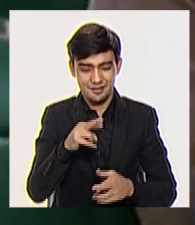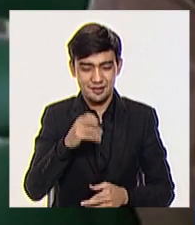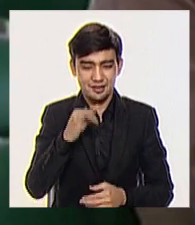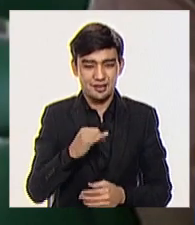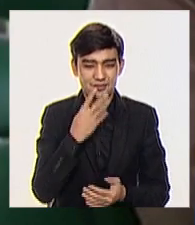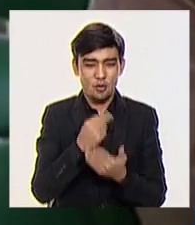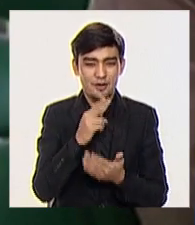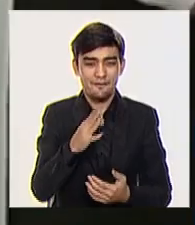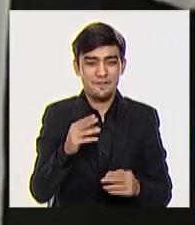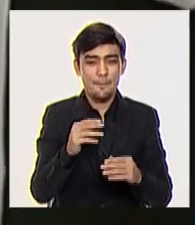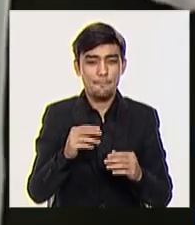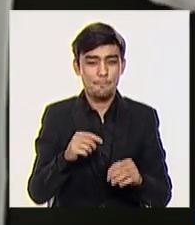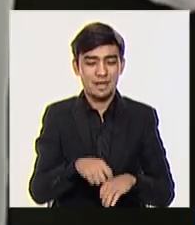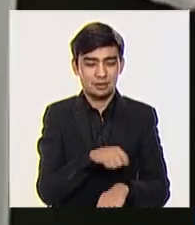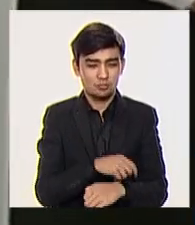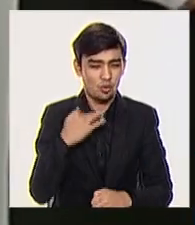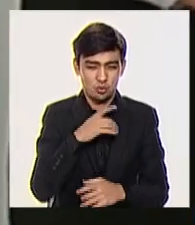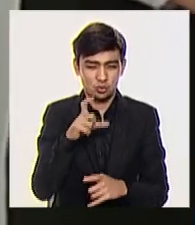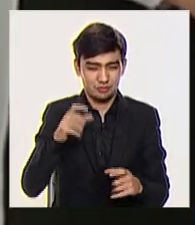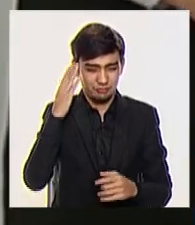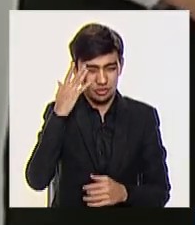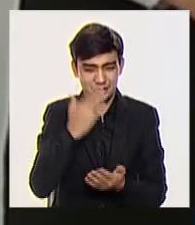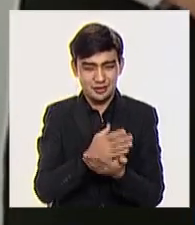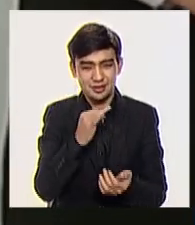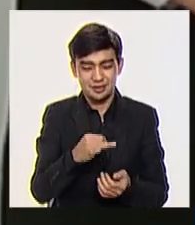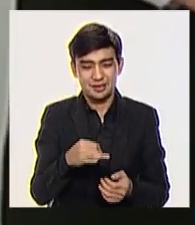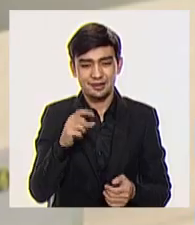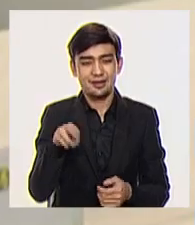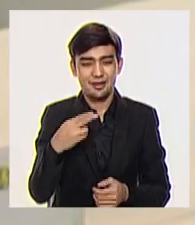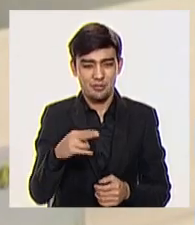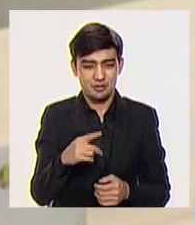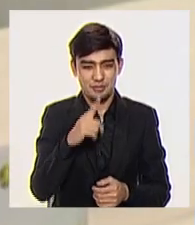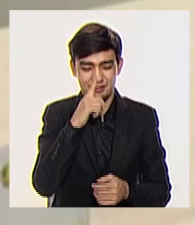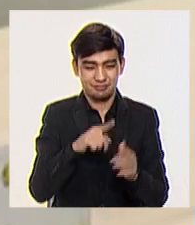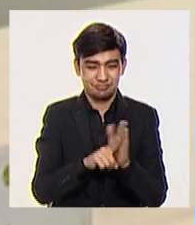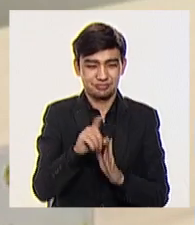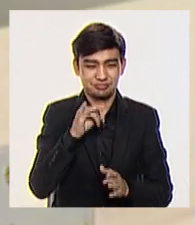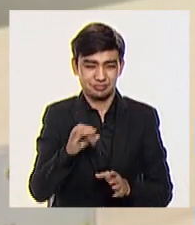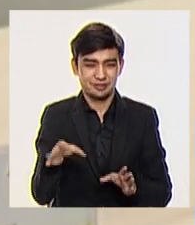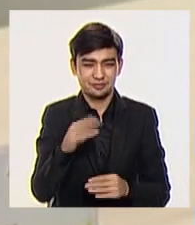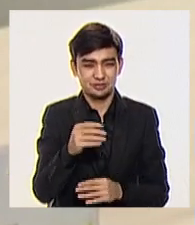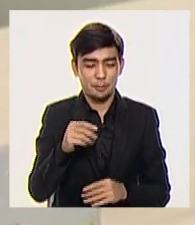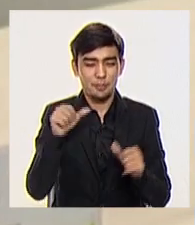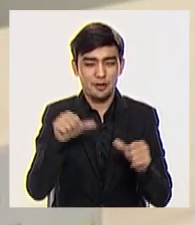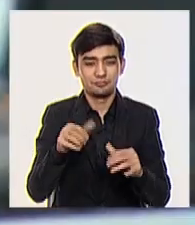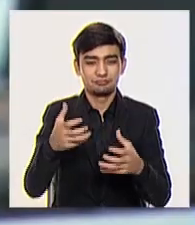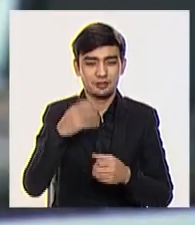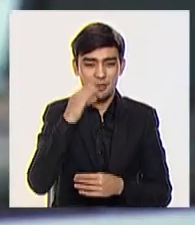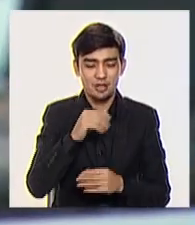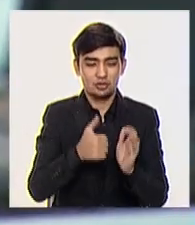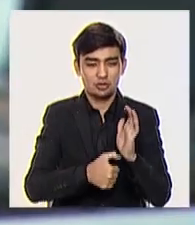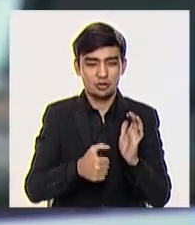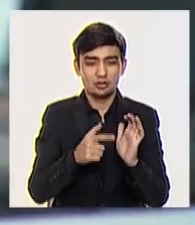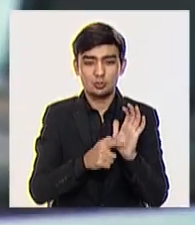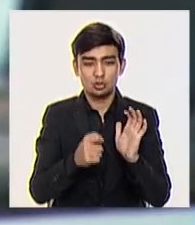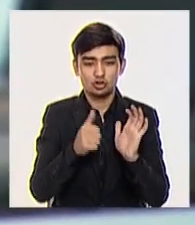квадратных метрах мечтают многие. По обновленным данным на декабрь, этим правом смогут воспользоваться 760